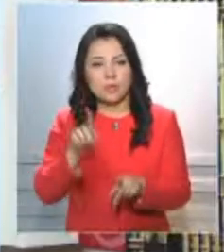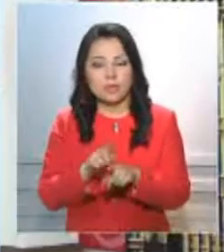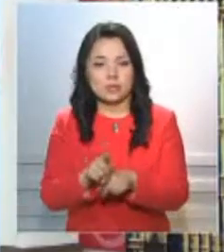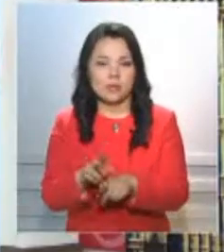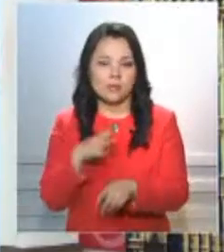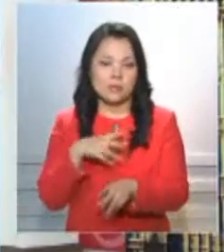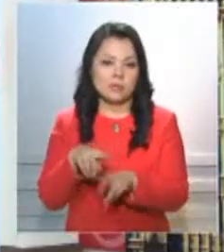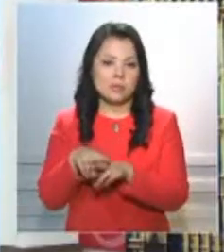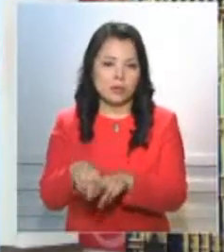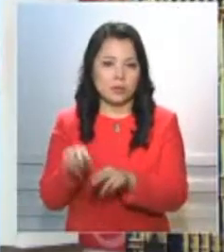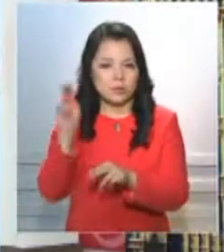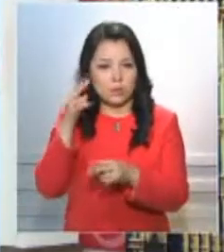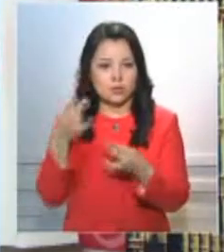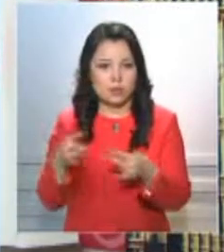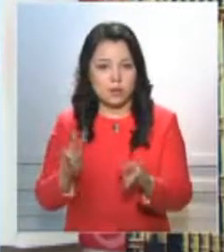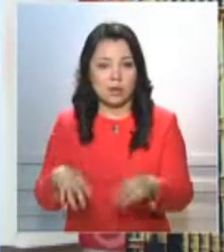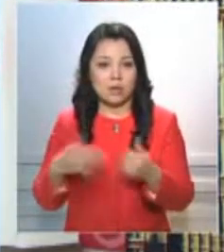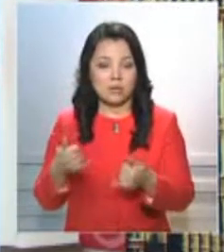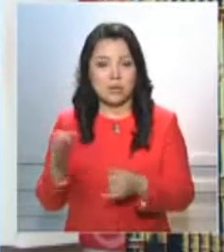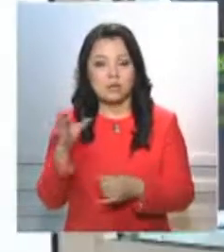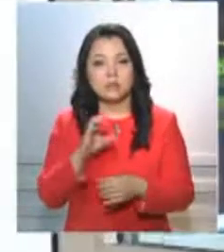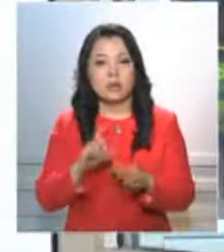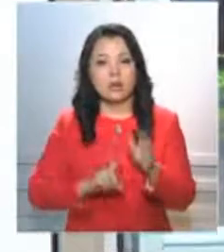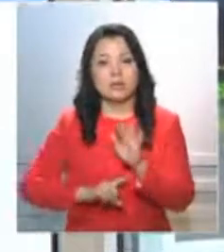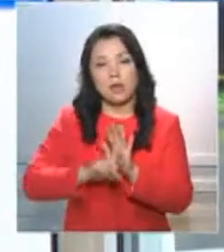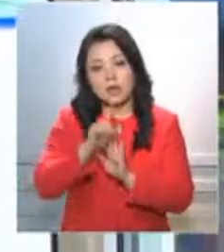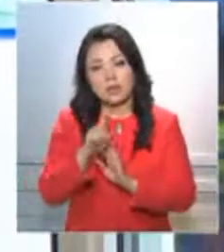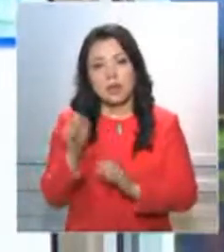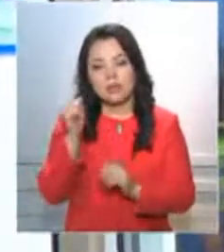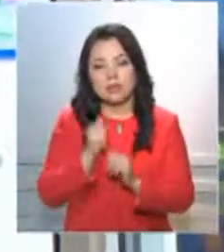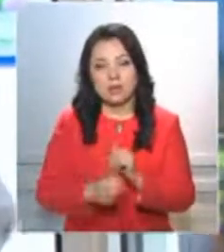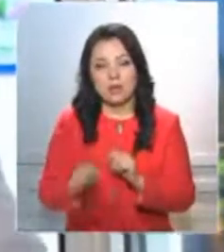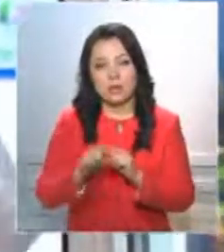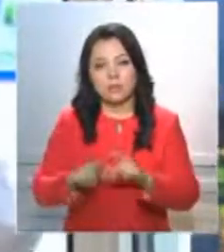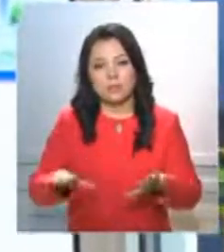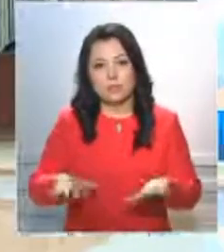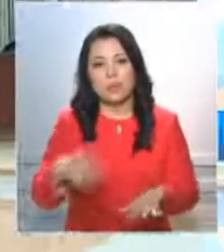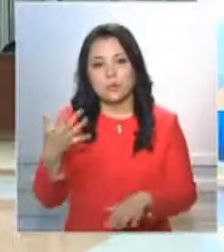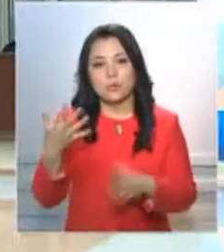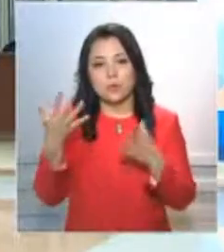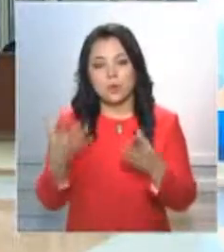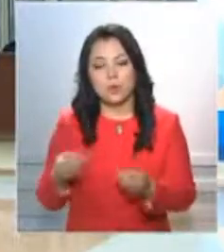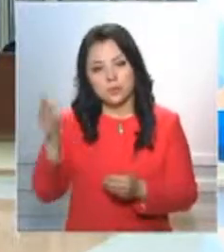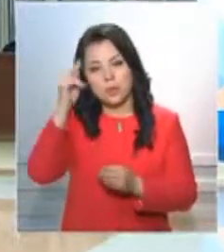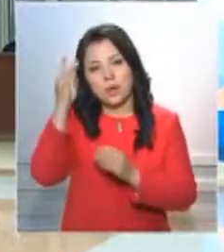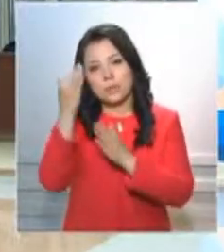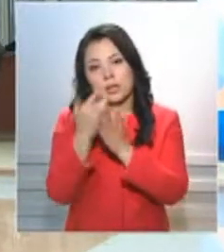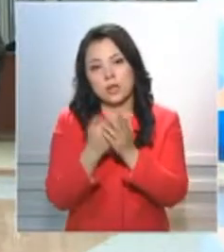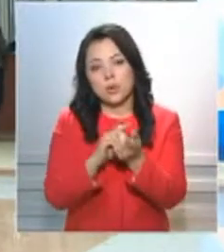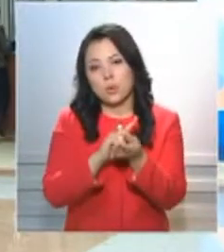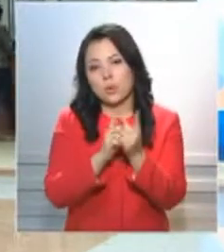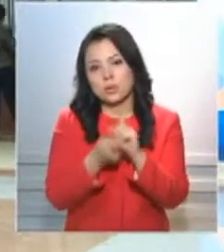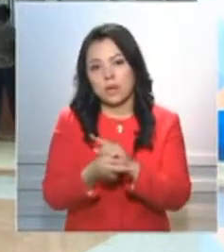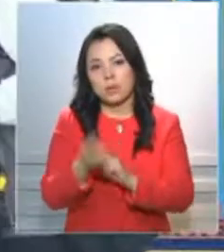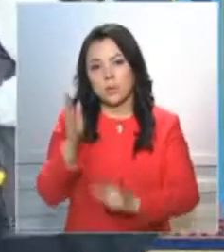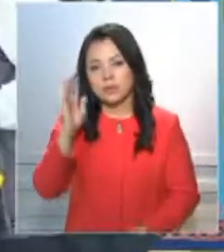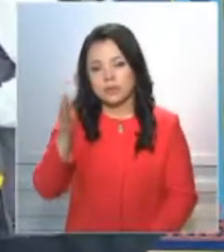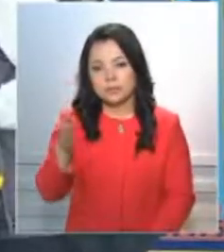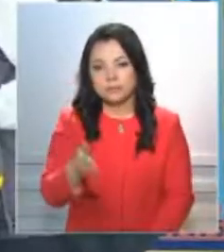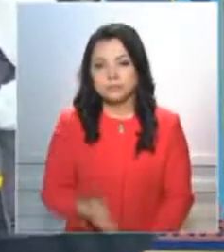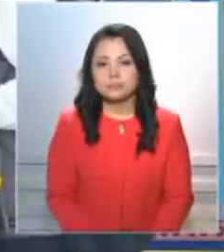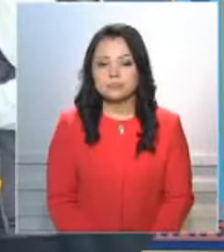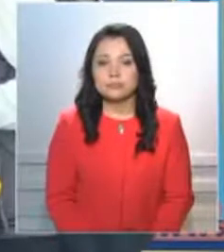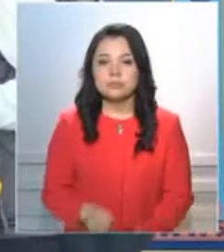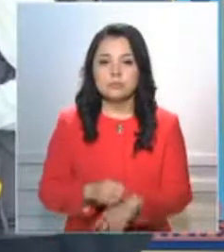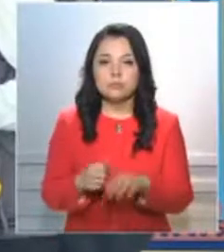азайтуды тапсырған болатын. Енді 42 айынан бастап барлық мектептер 5 күндік оқу бағдарламасына көшіріледі.